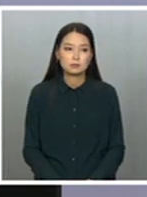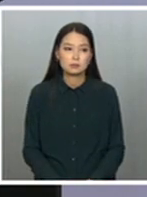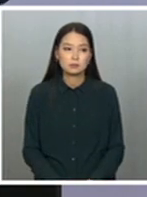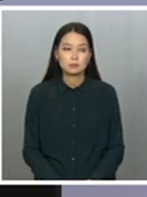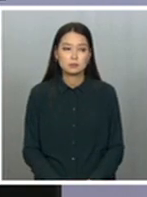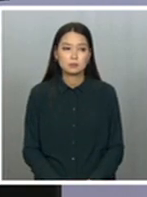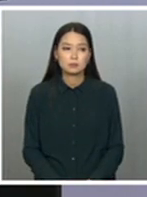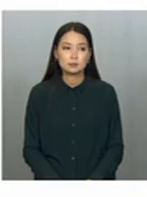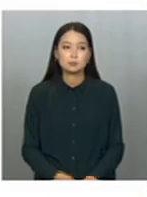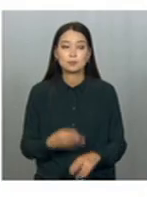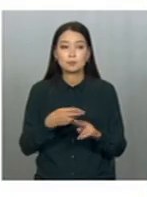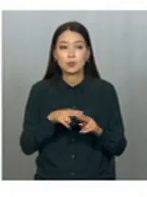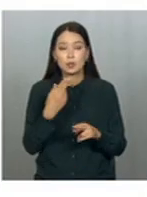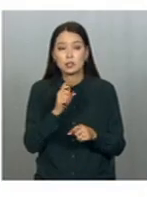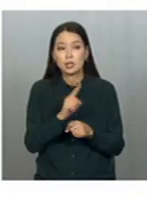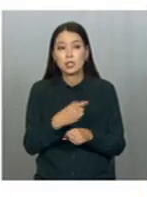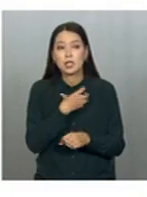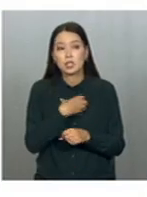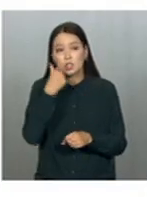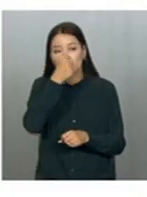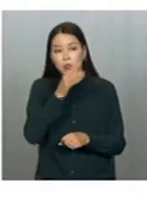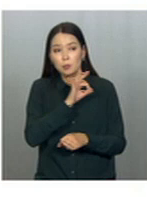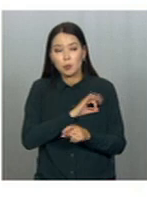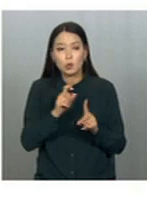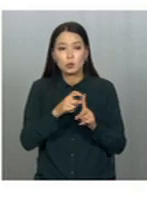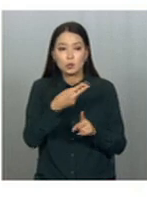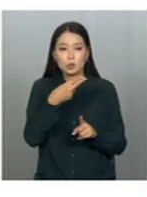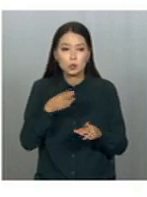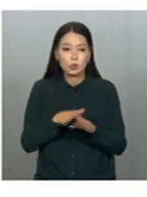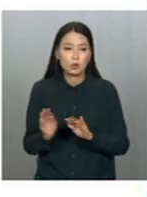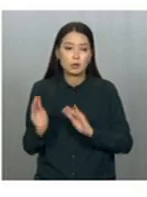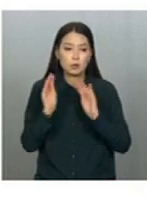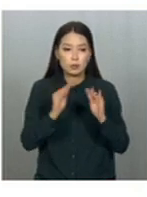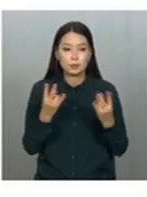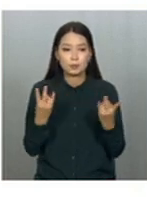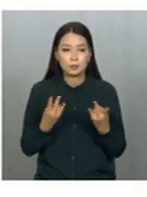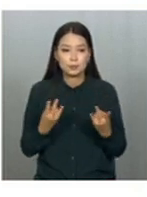Бұл тапсырмада керекті жылды пайдаланып, сөйлемді толықтыруларыңыз керек.